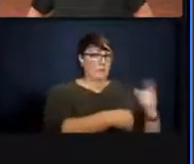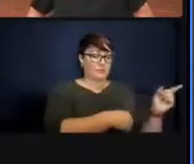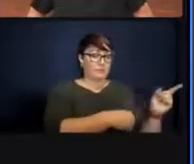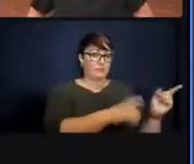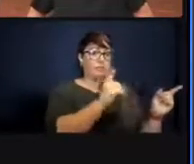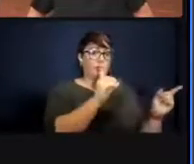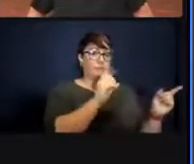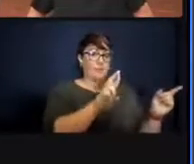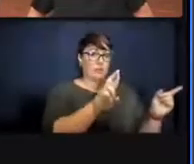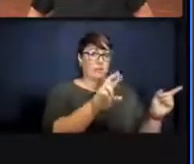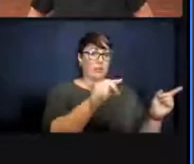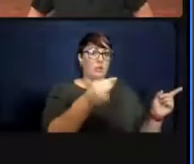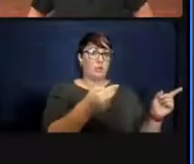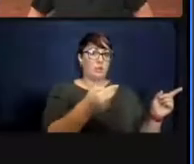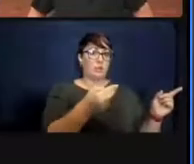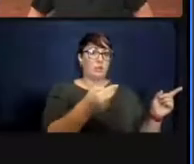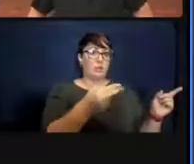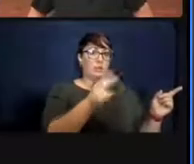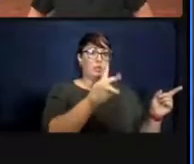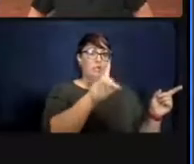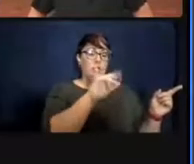kuelewa.